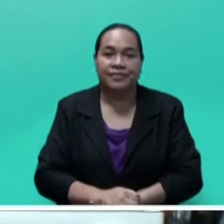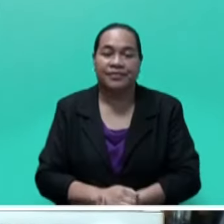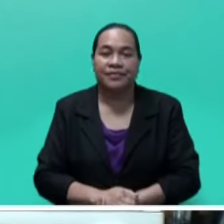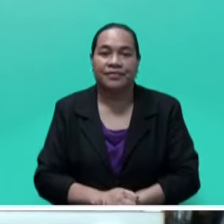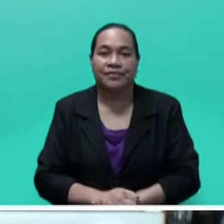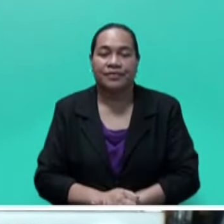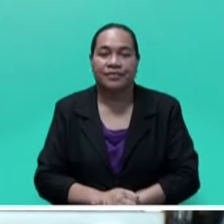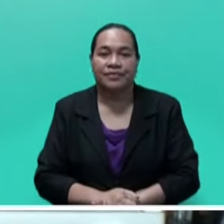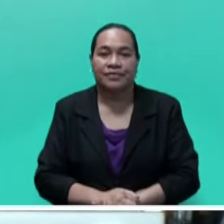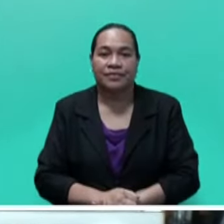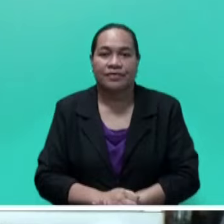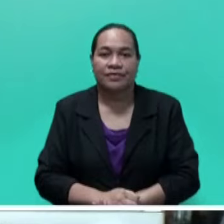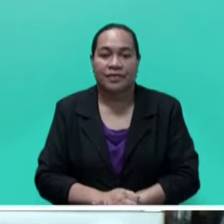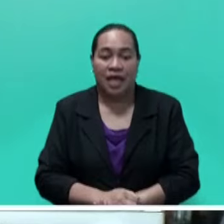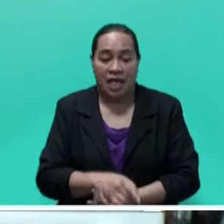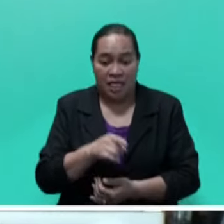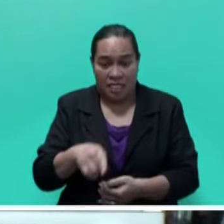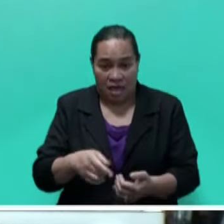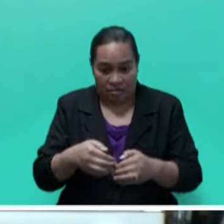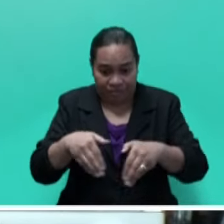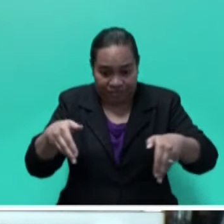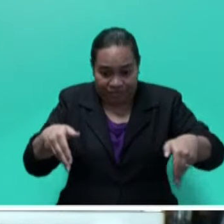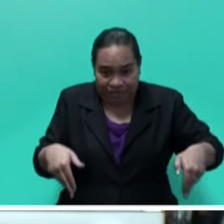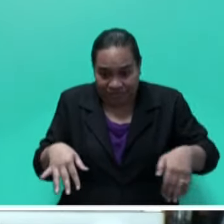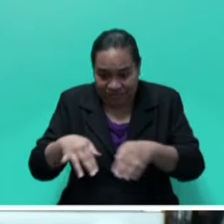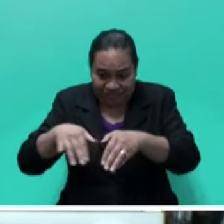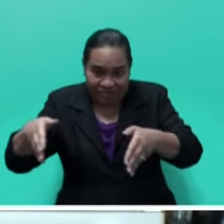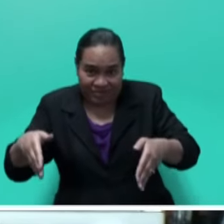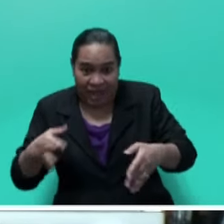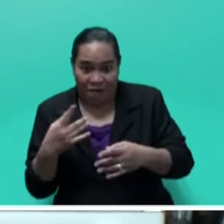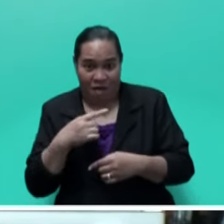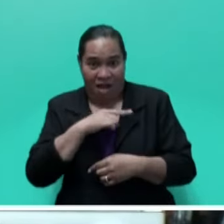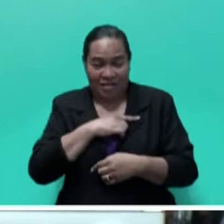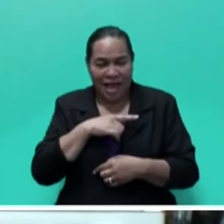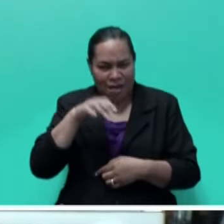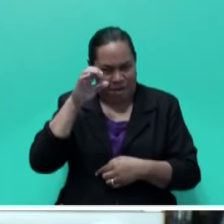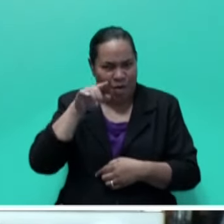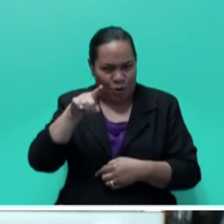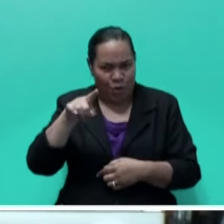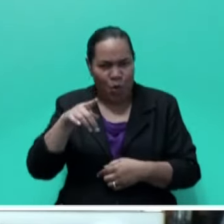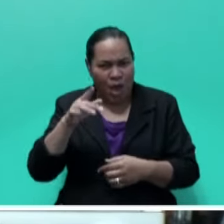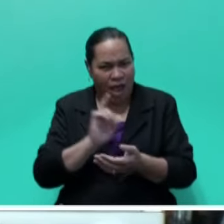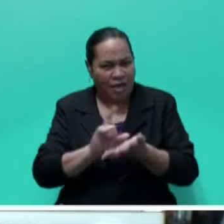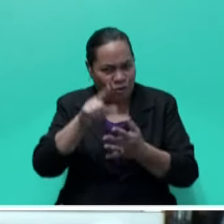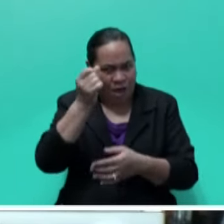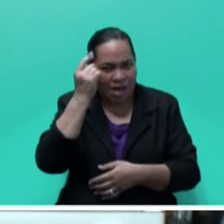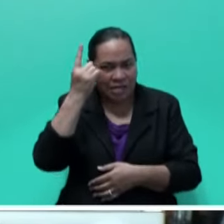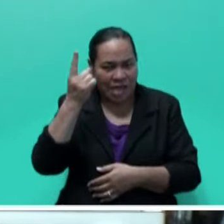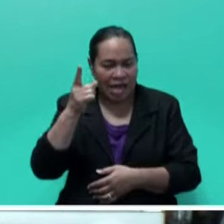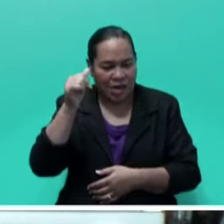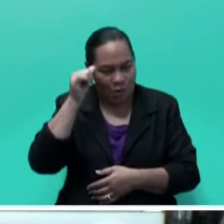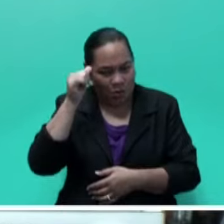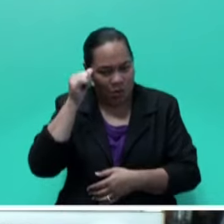na yala ningele liu bekenda e turun speaker kla ni matata vina we kemni